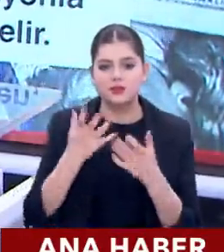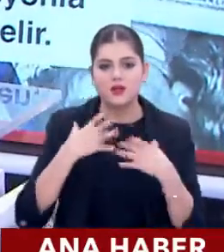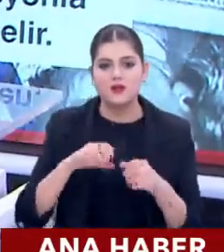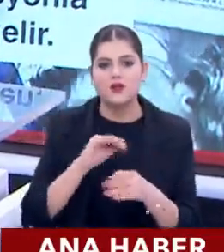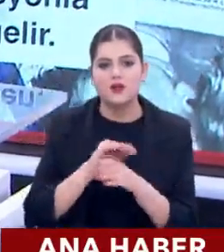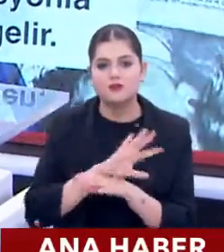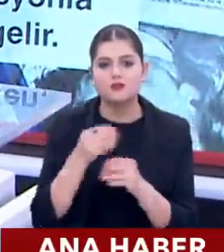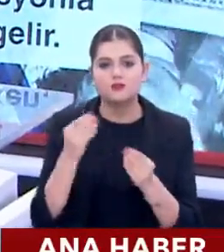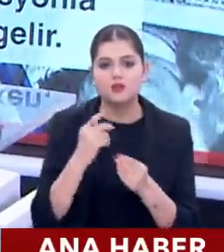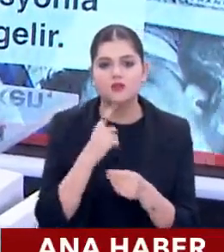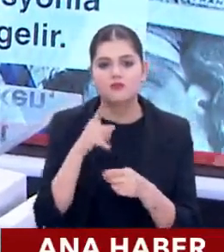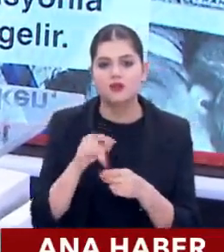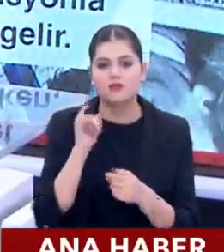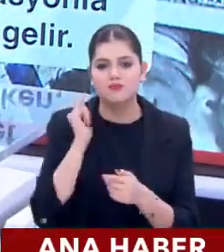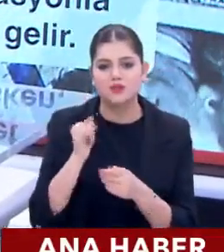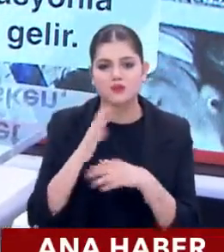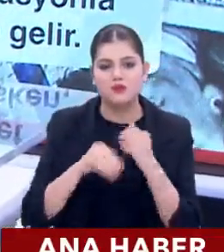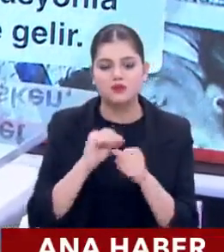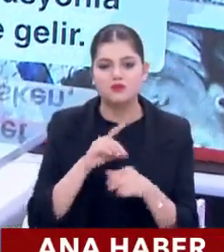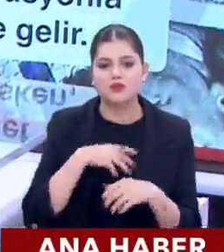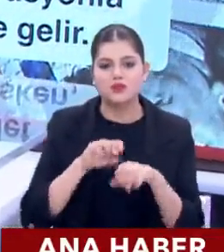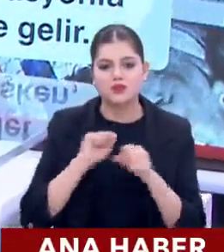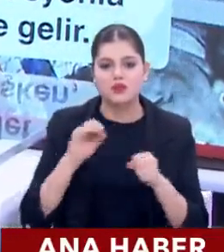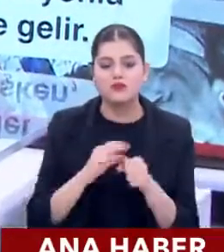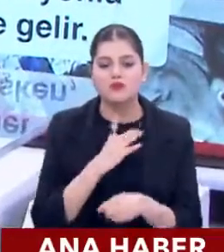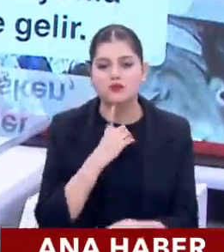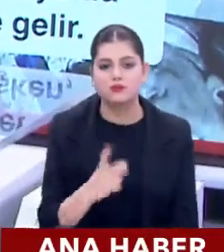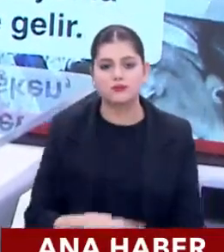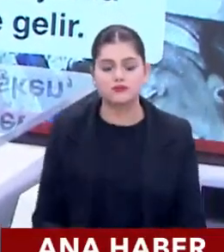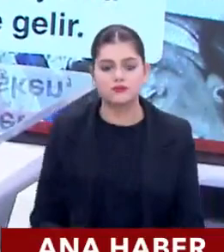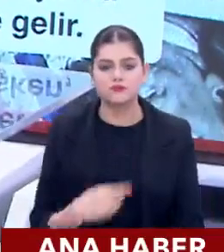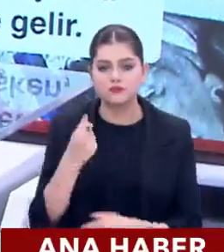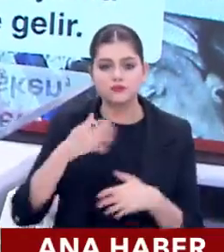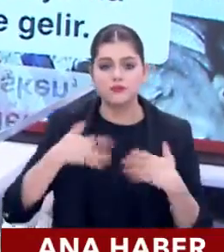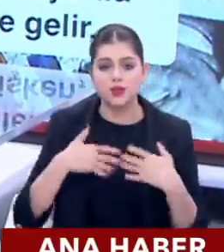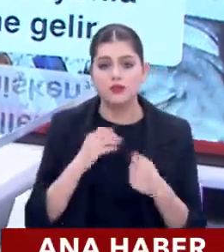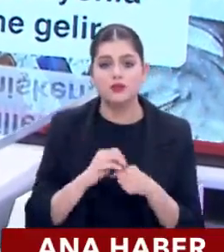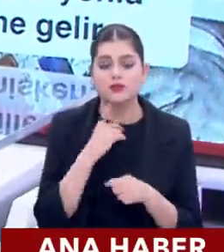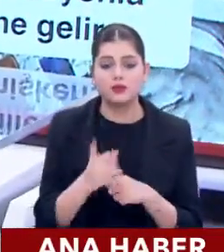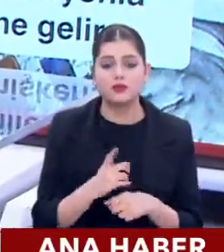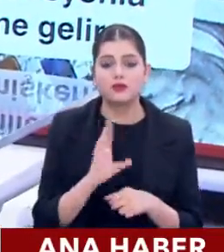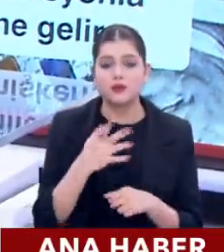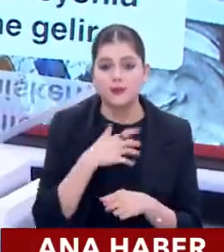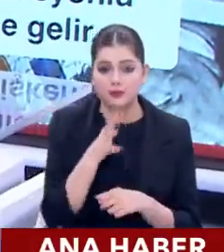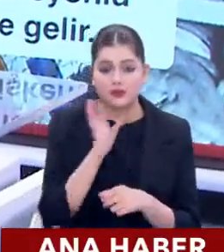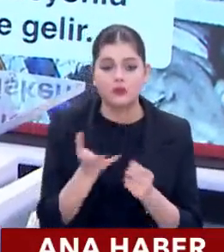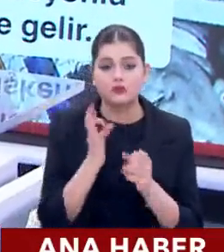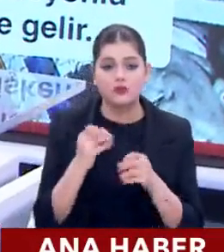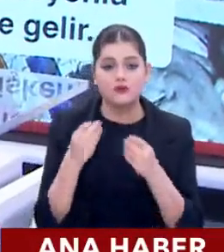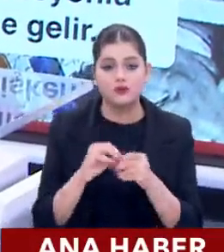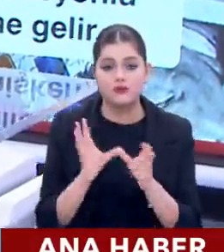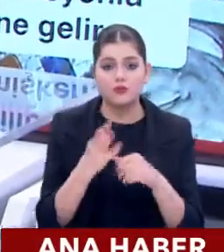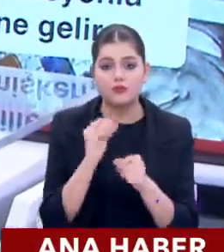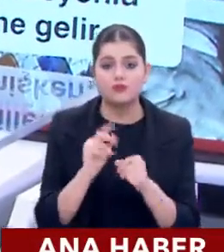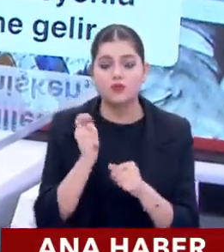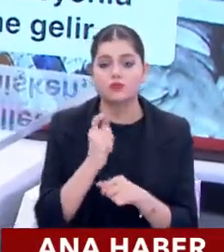görmüş oluyor efendim Bu yüzden para Eee merakı aşırı Biz bilgiye her zaman çok daha önem veren bir